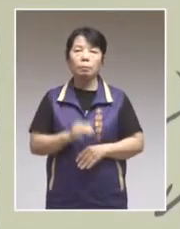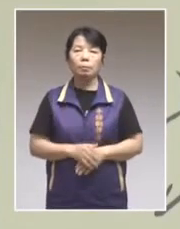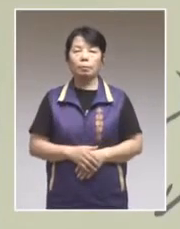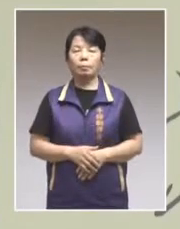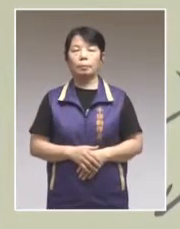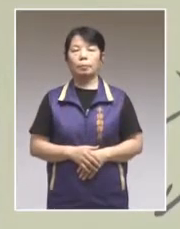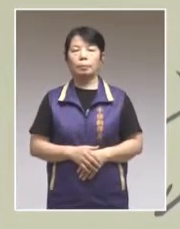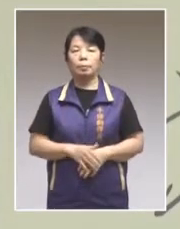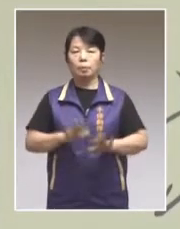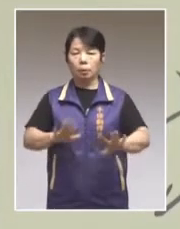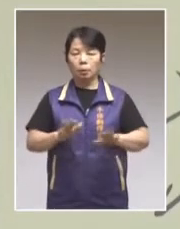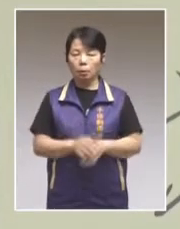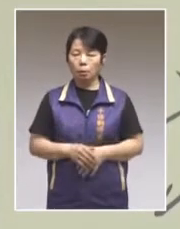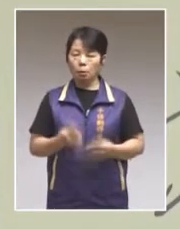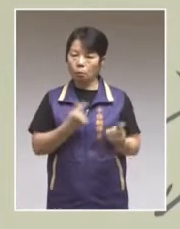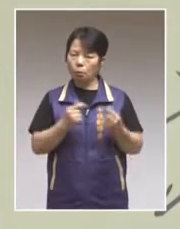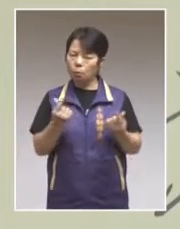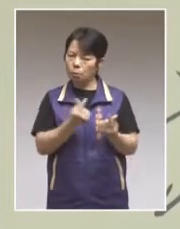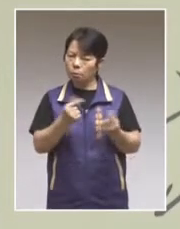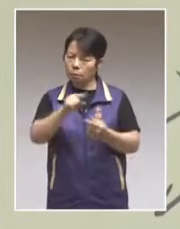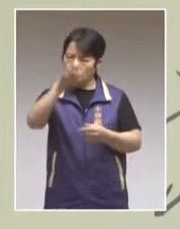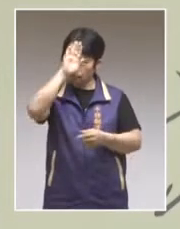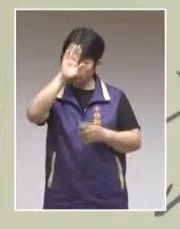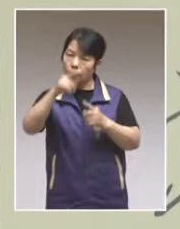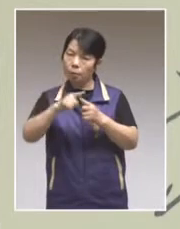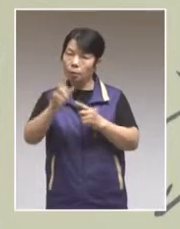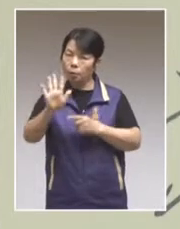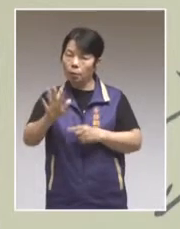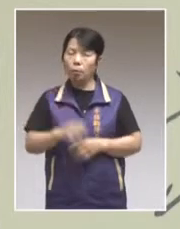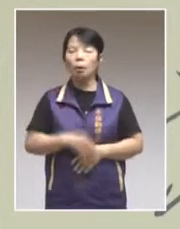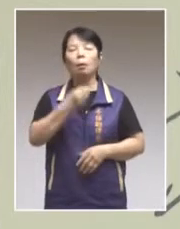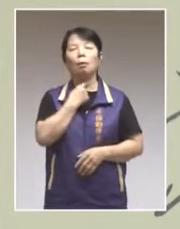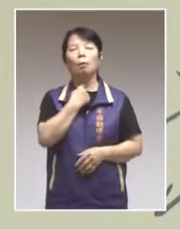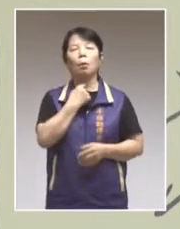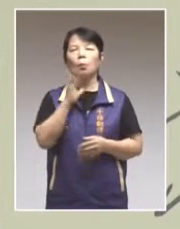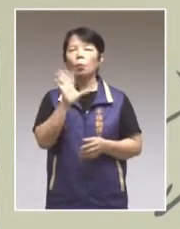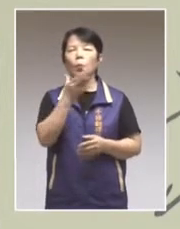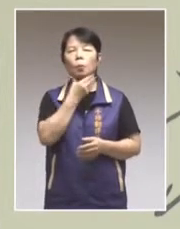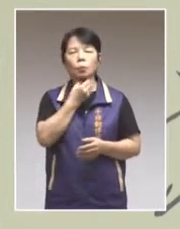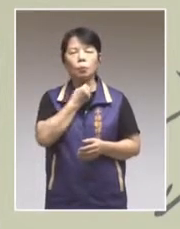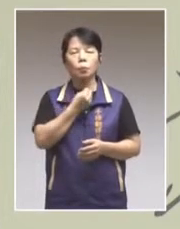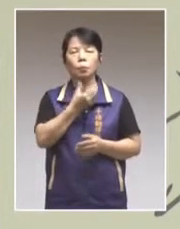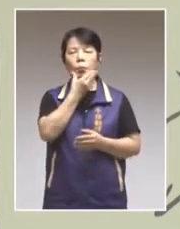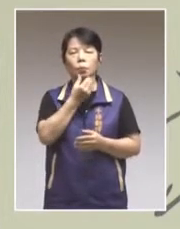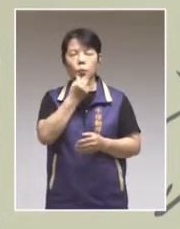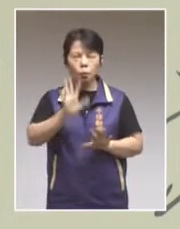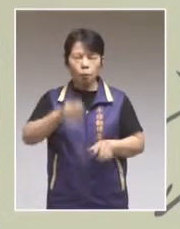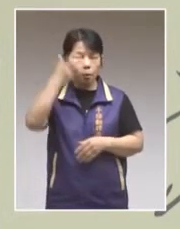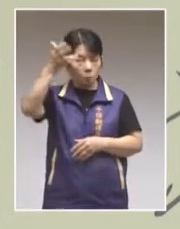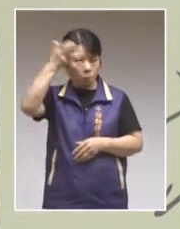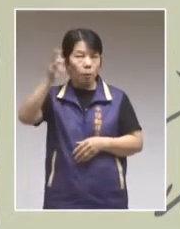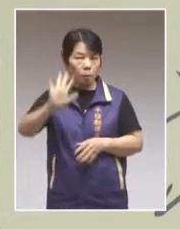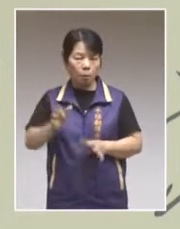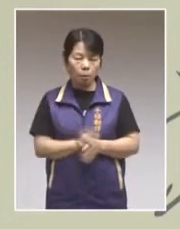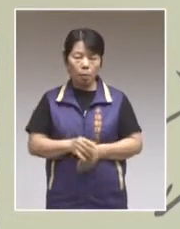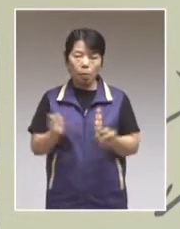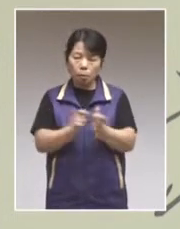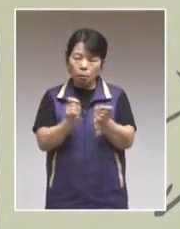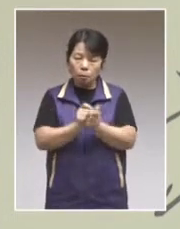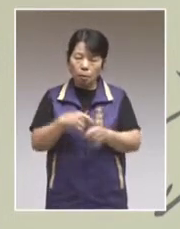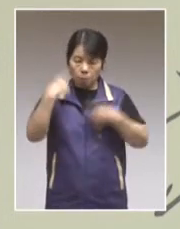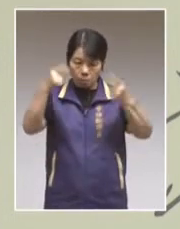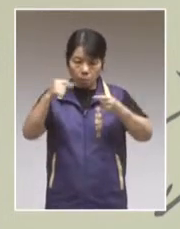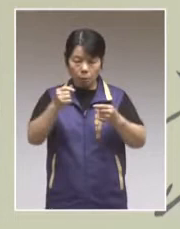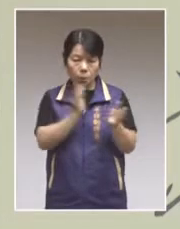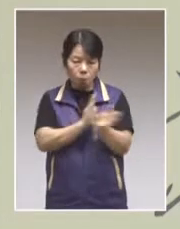个类似这样的病人，好，那他就是喉咙不舒服，他有点发烧， 那透过这样简单的常备用药，事